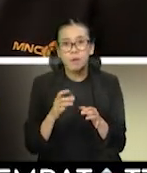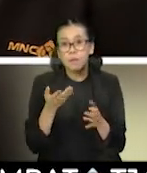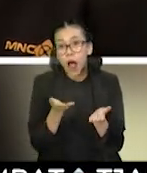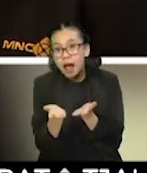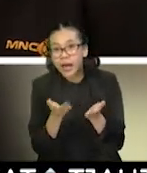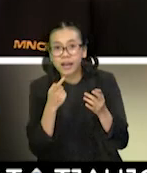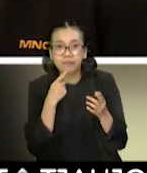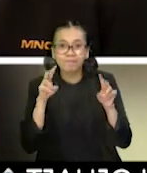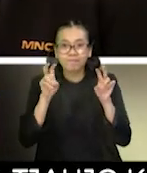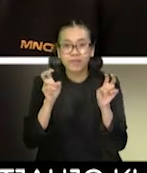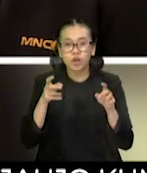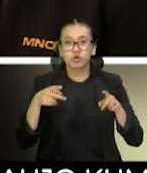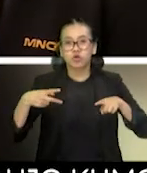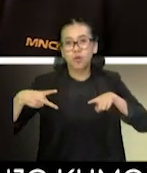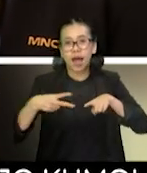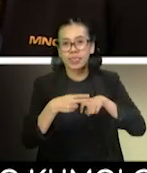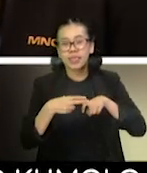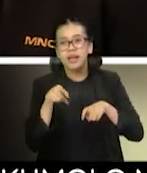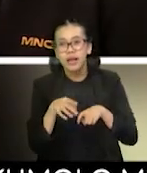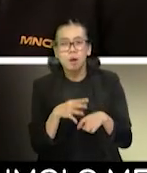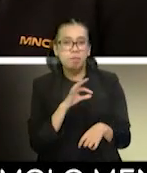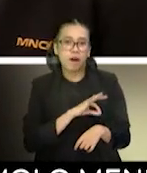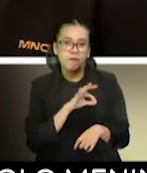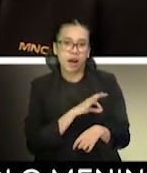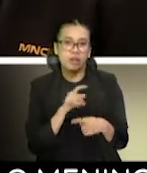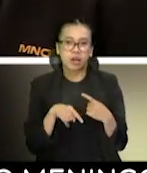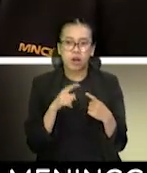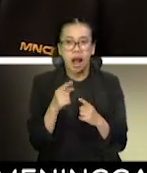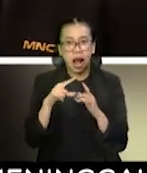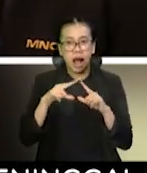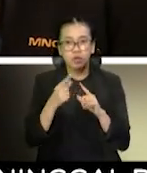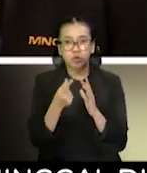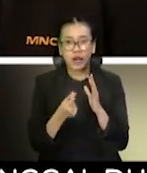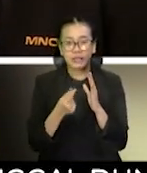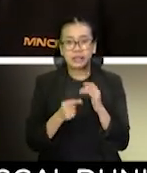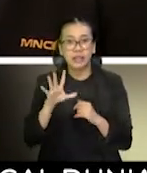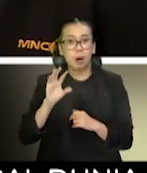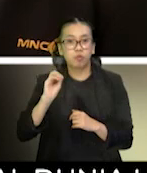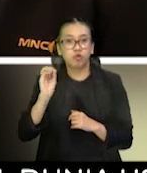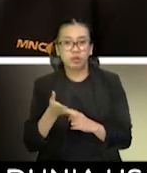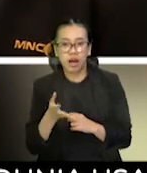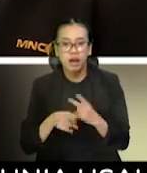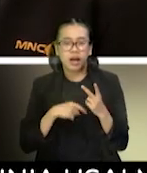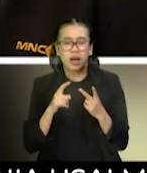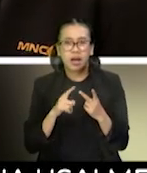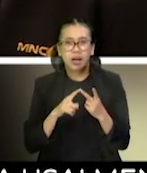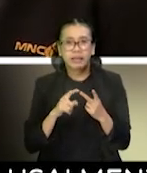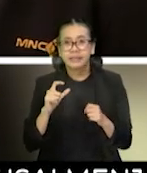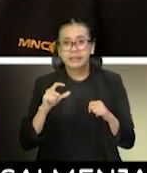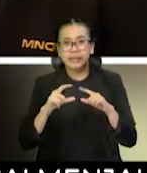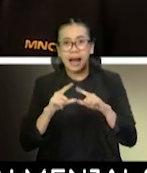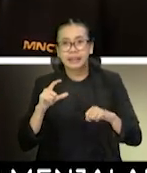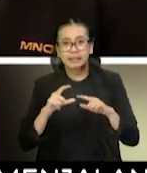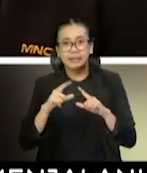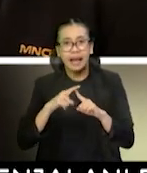MNC Life. Apa manfaatnya? Manfaatnya ada asuransi kecelakaan 50 juta, cacat total 50 juta, masuk rumah sakit karena kecelakaan 5 juta,